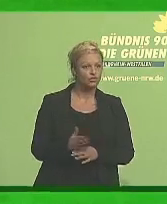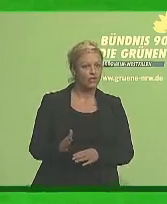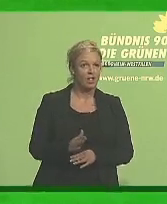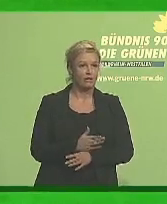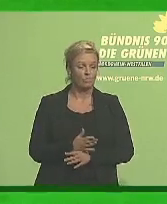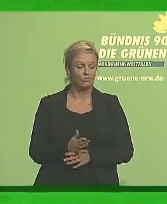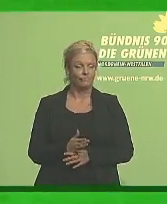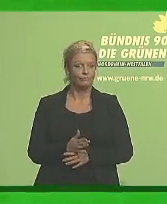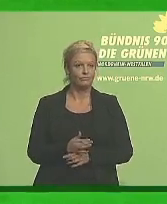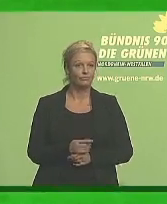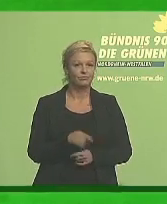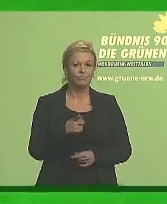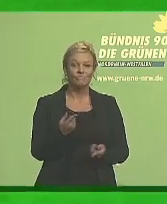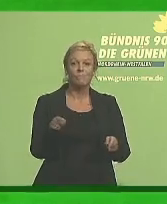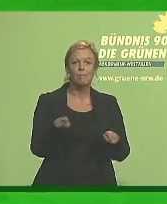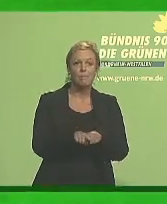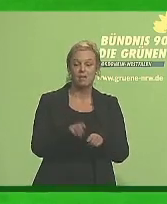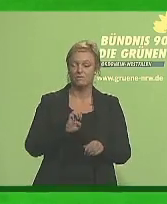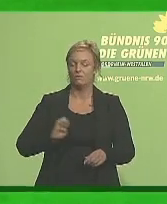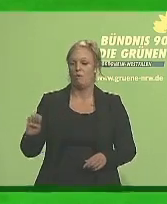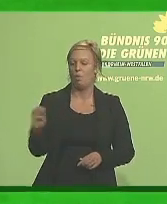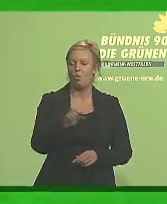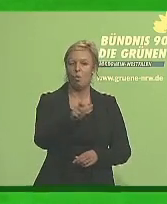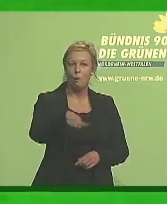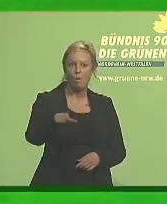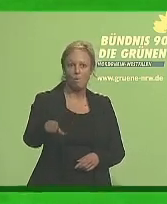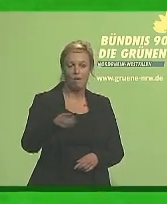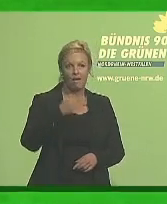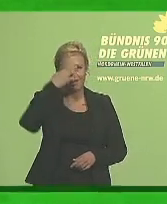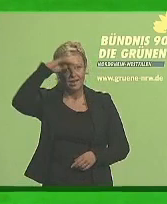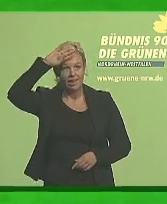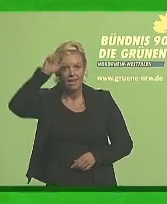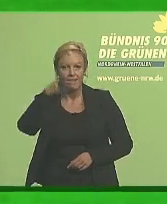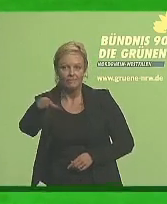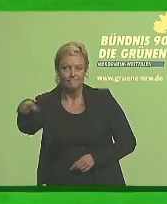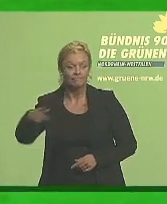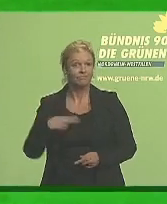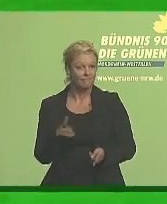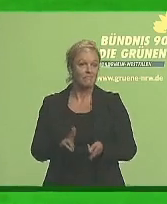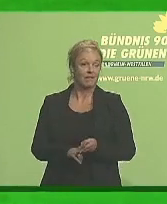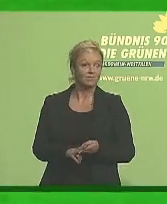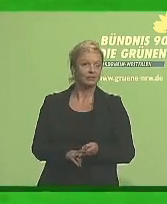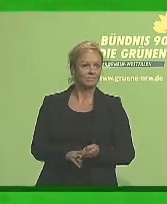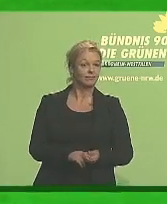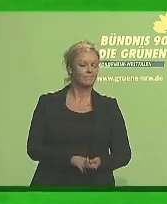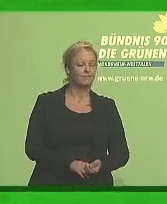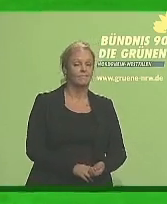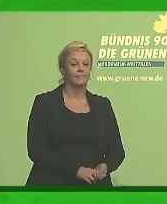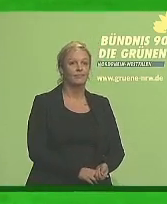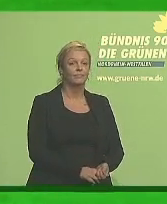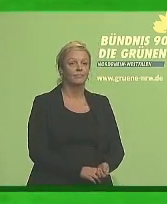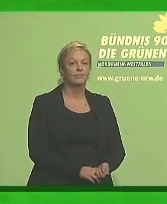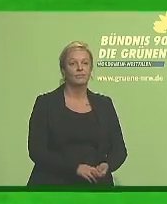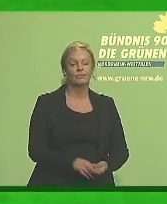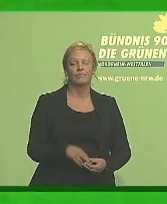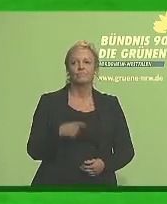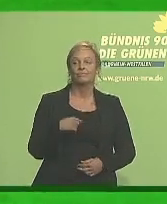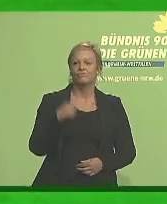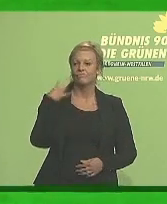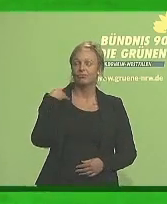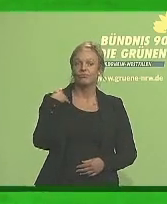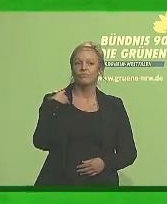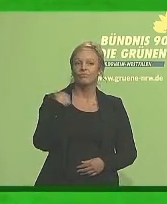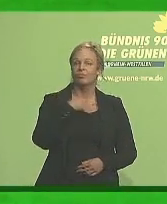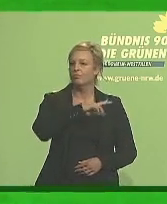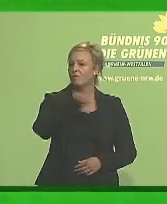ihrem besonderen Weg passt. Ich glaube auch, dass es uns lange geglückt ist, dafür große Zustimmung